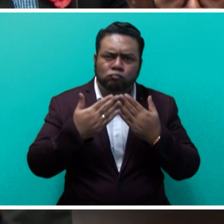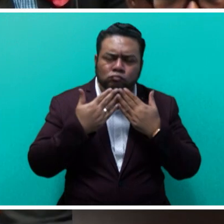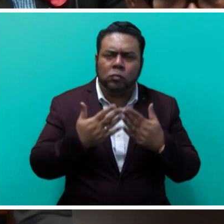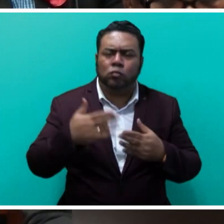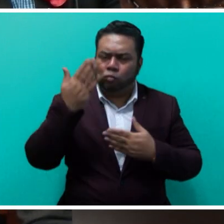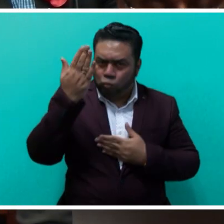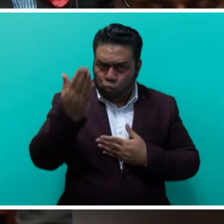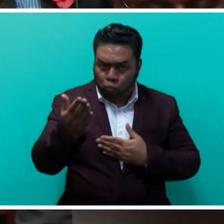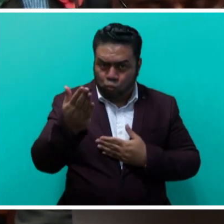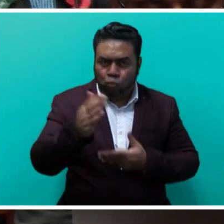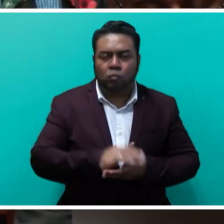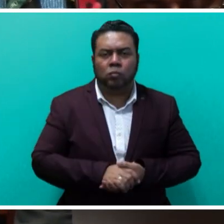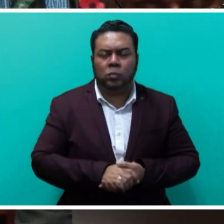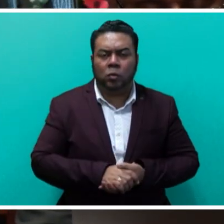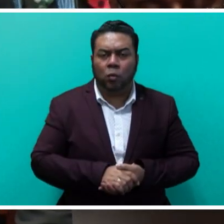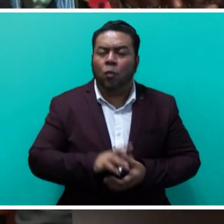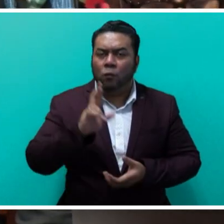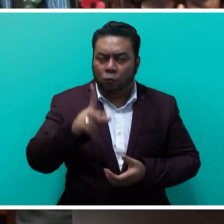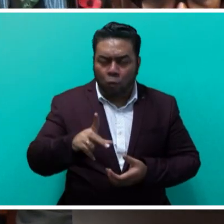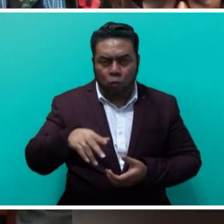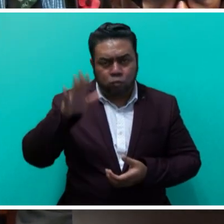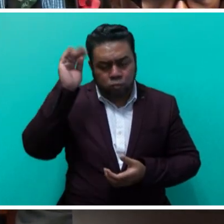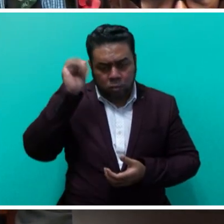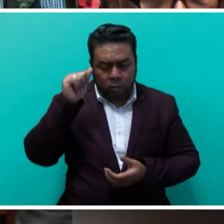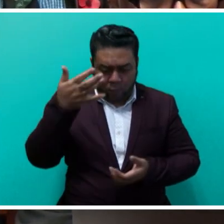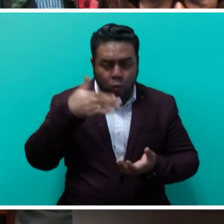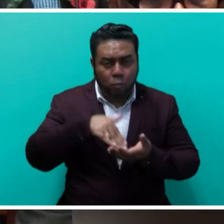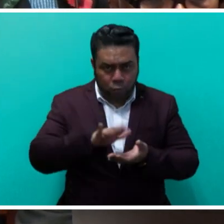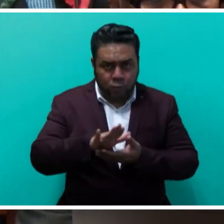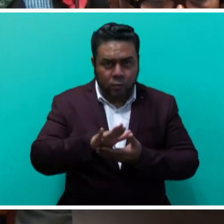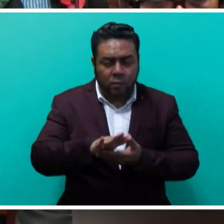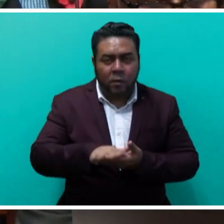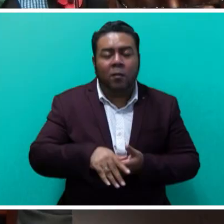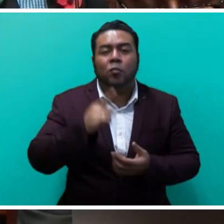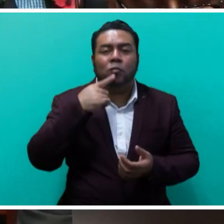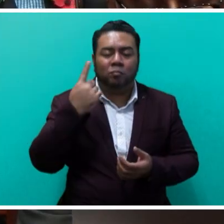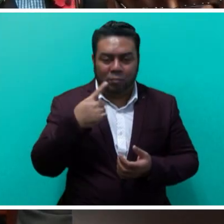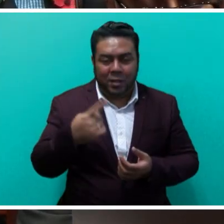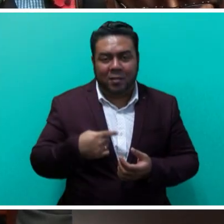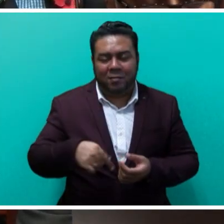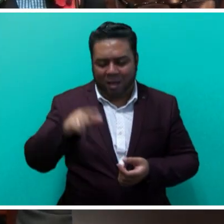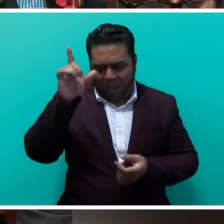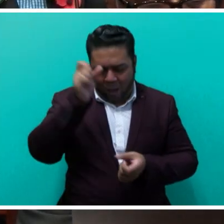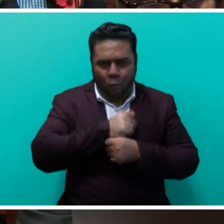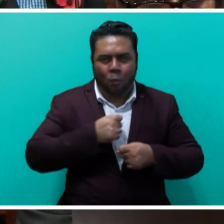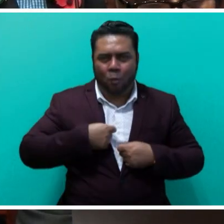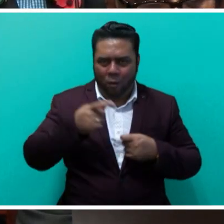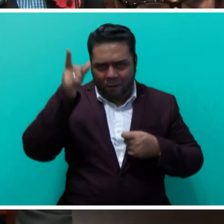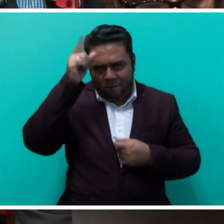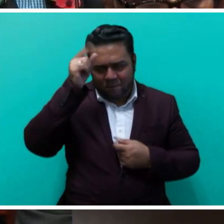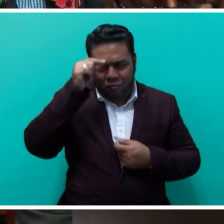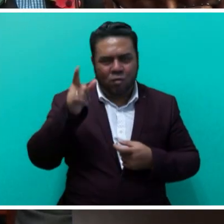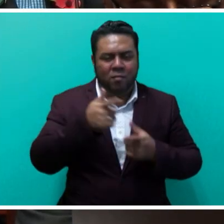muni, na kena mbau na numi, ka wando nui, en tau vosa taka, non tau vosa,